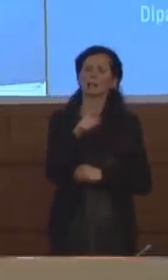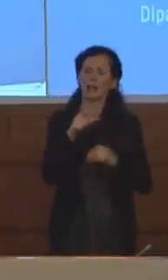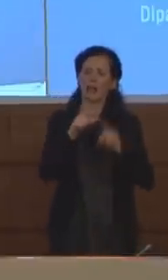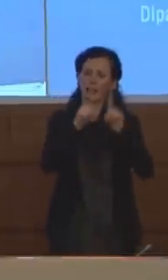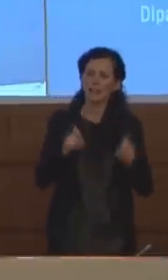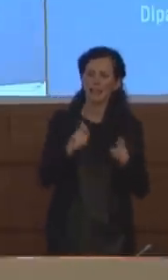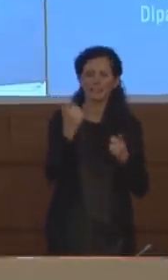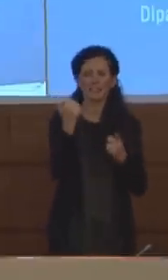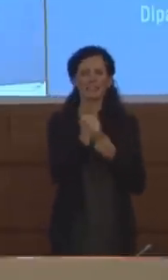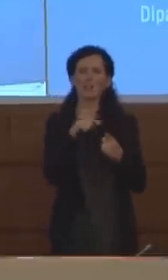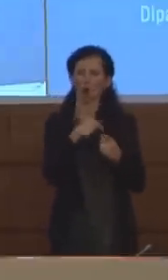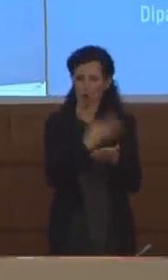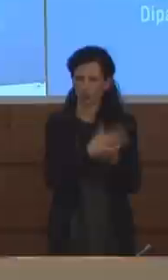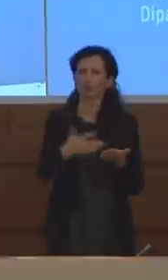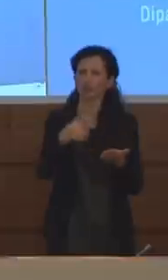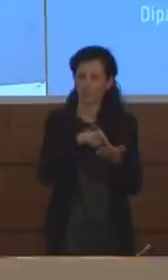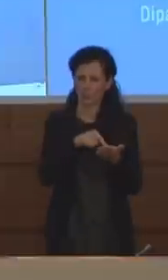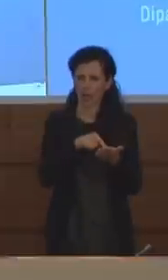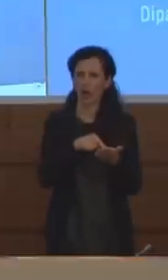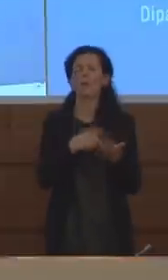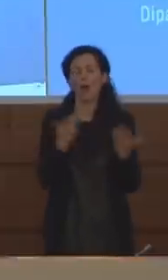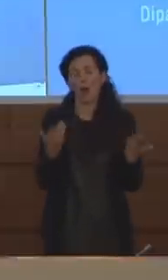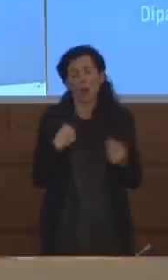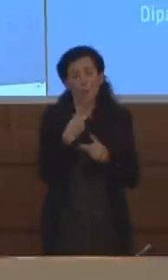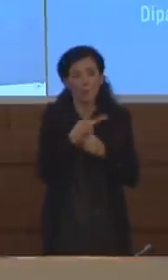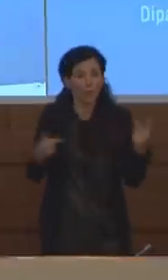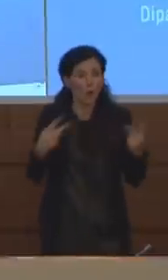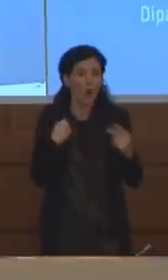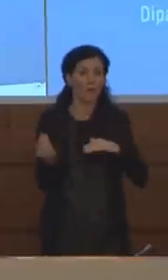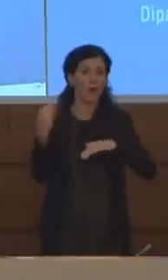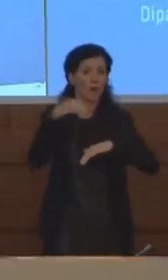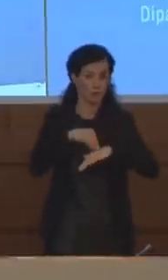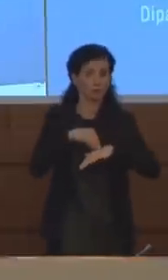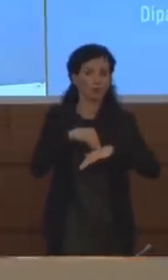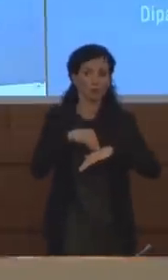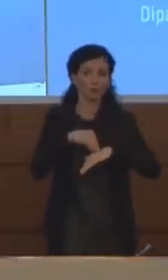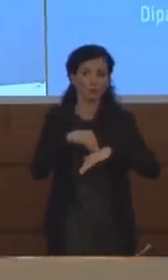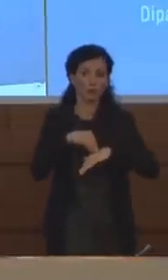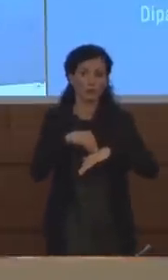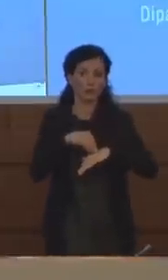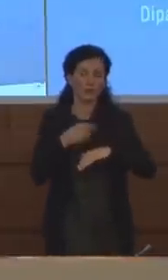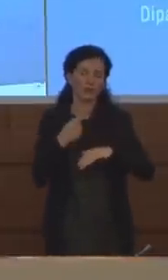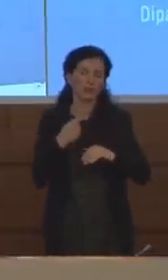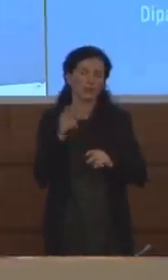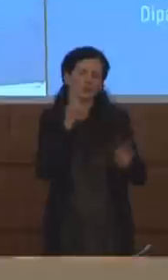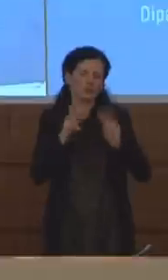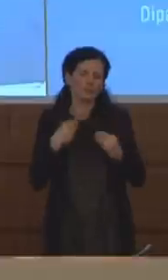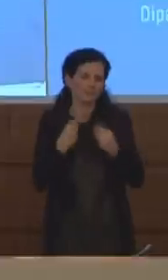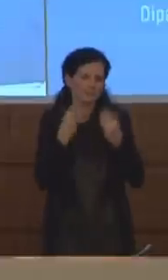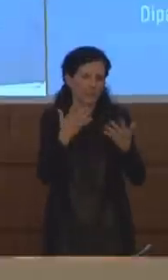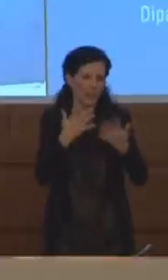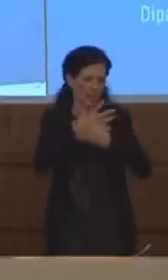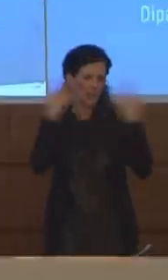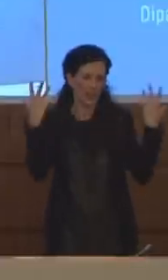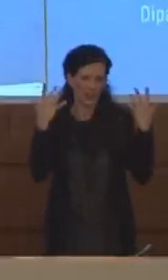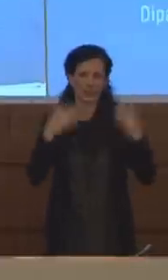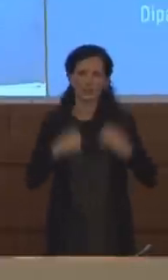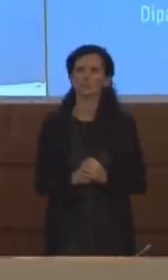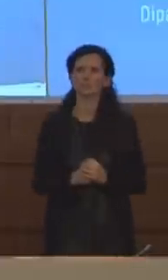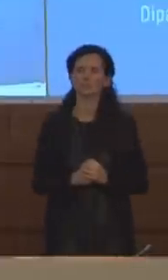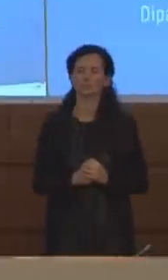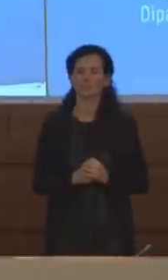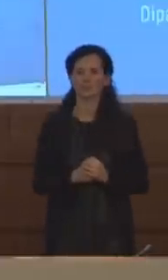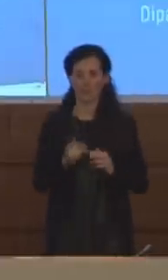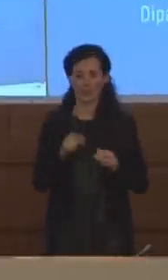aggiungere o comunque a chiarire nei limiti del possibile lo stato dell'arte i testi